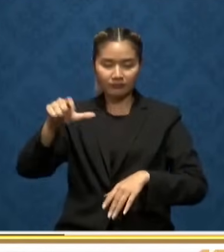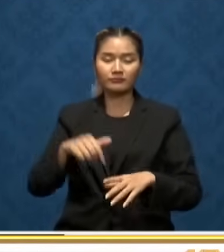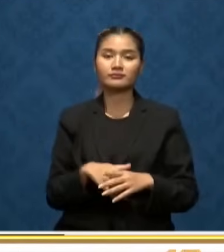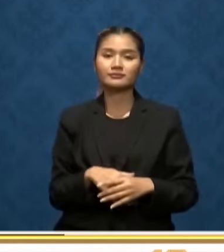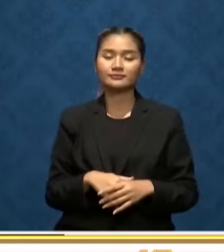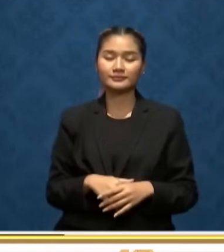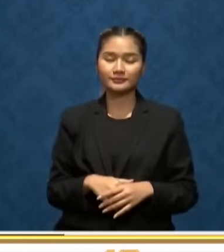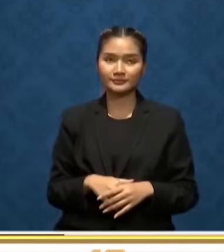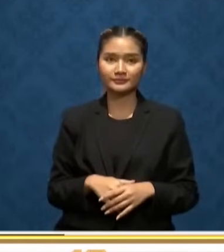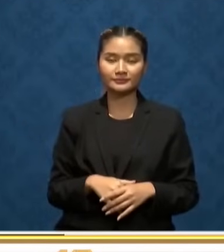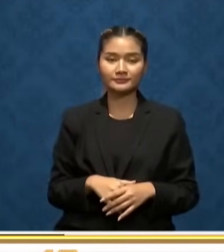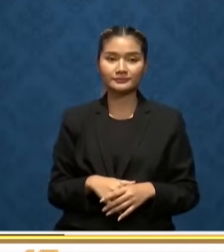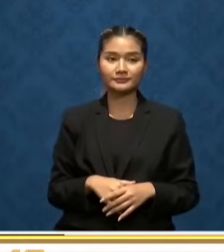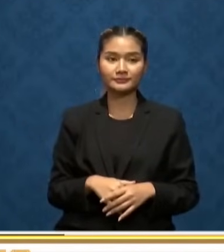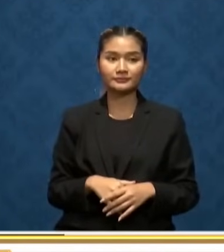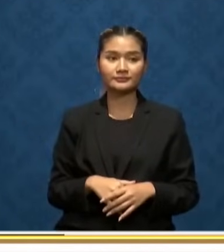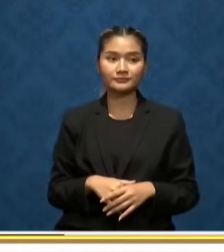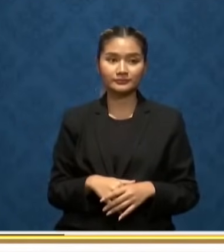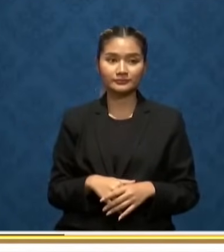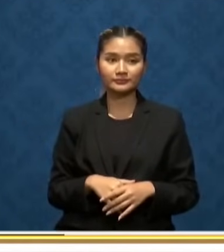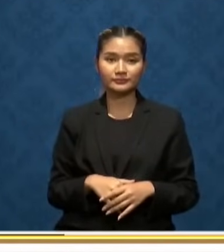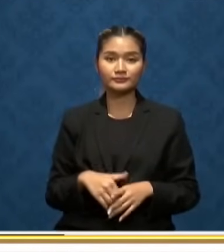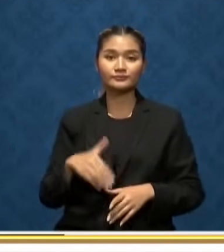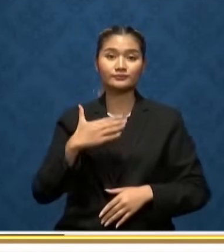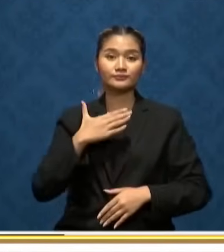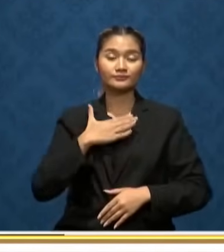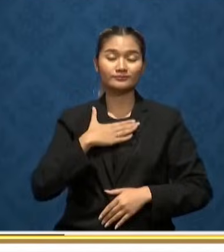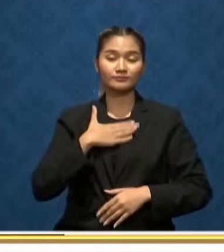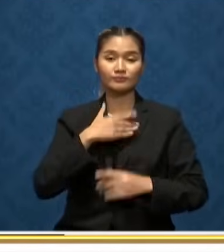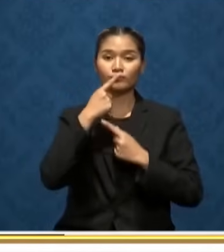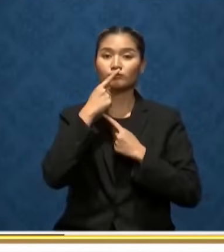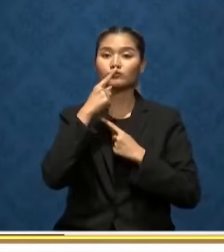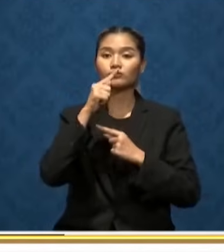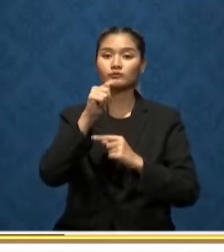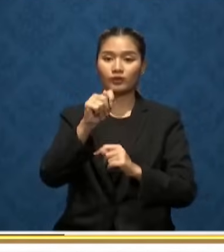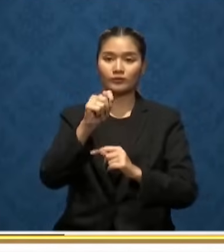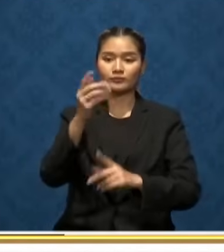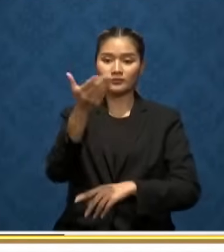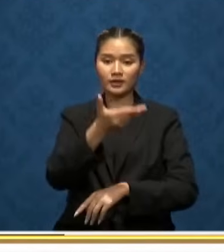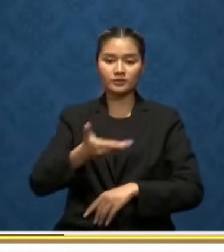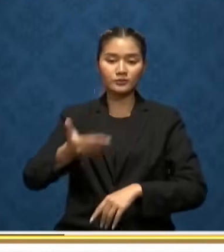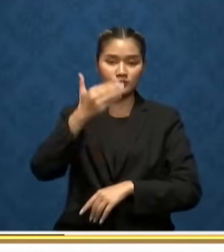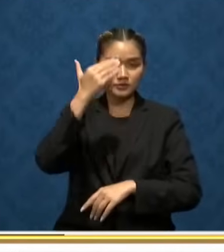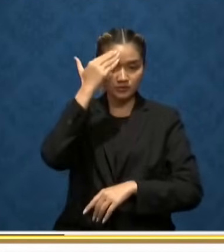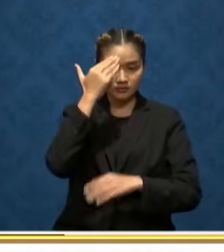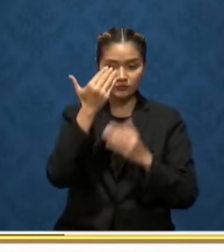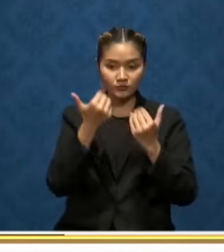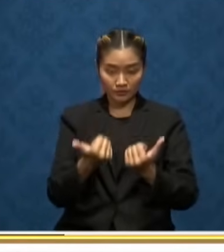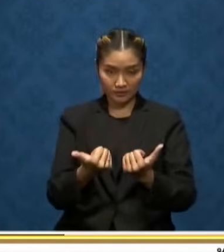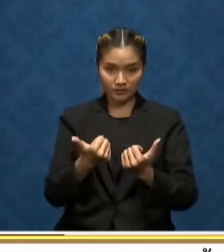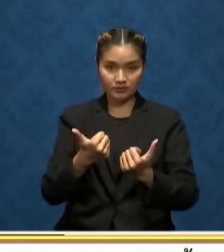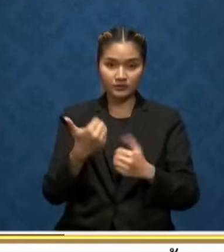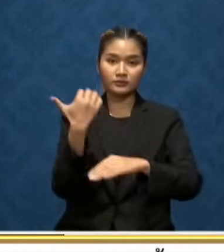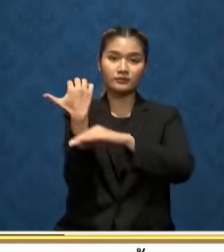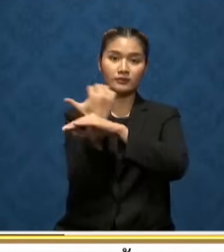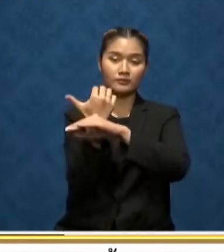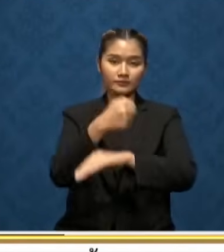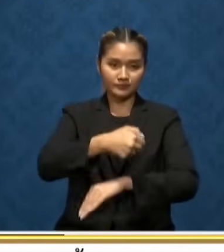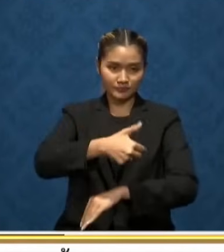เองอันนี้ก็เป็นการตอบคำถามในตัวว่าไทย PBS จะเป็นยังไงเรื่องการเงิน